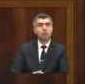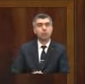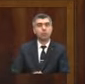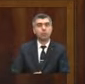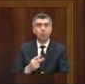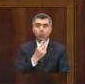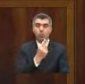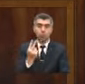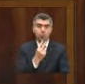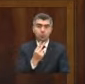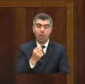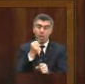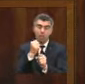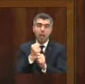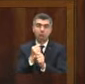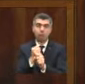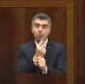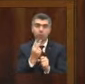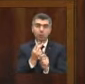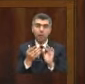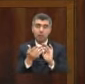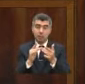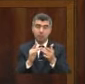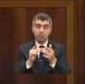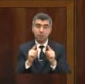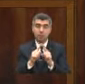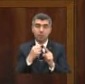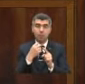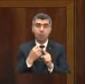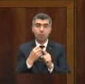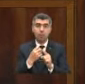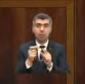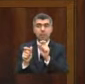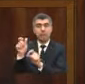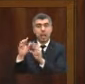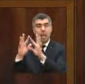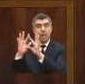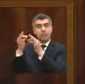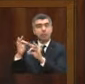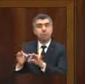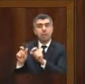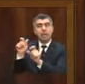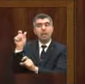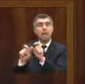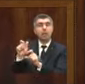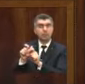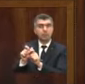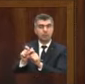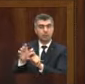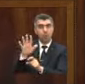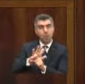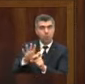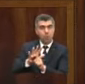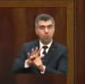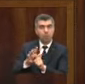منصتين رقميتين، الأولى كتعلق بالسجل الوطني للسكان، الثانية كتعلق بالسجل الاجتماعي